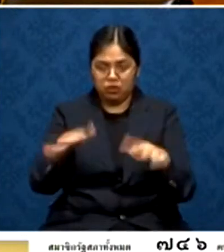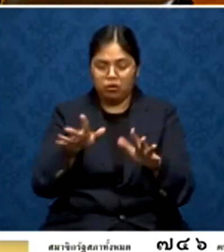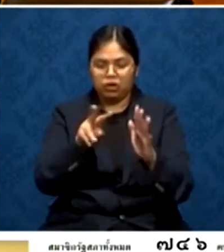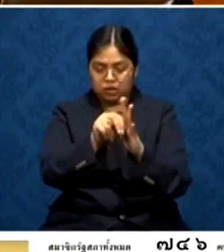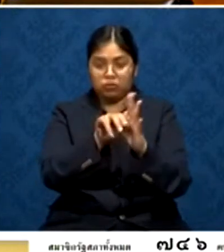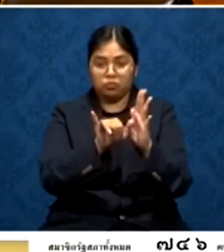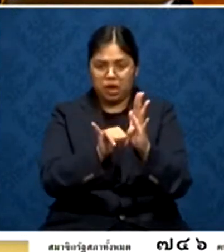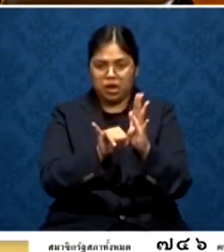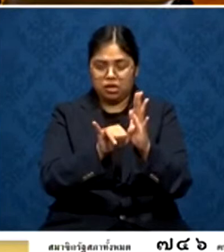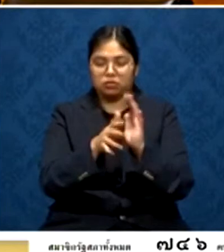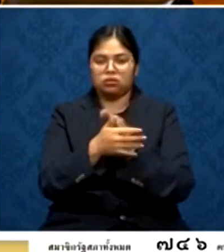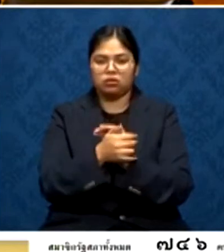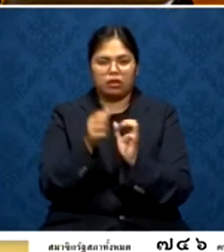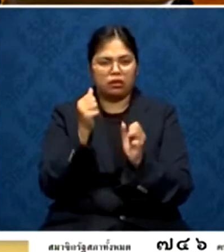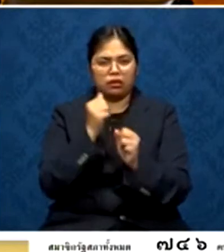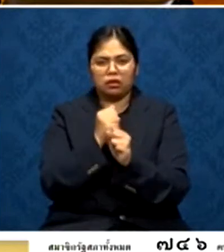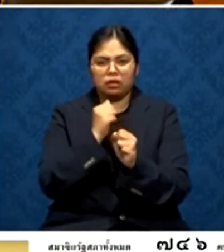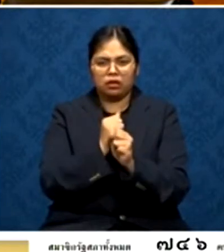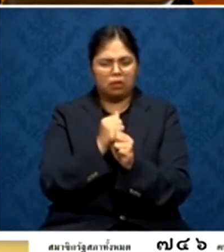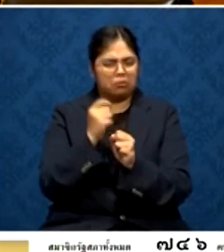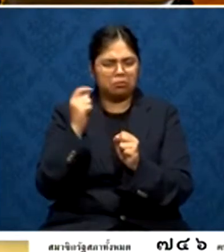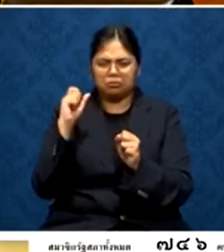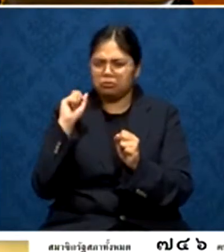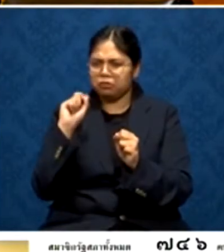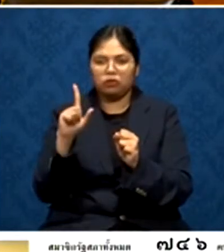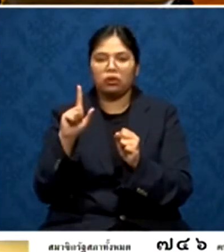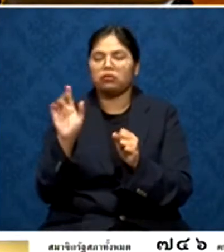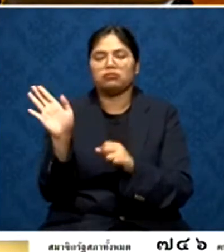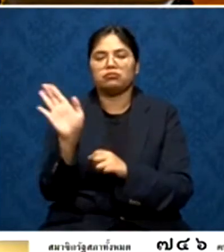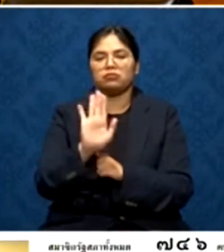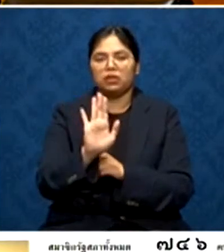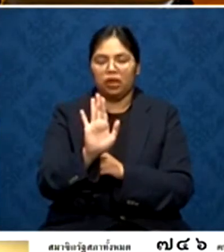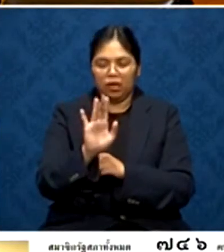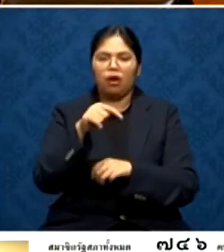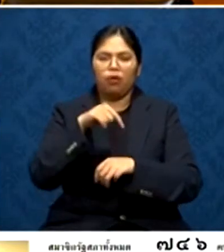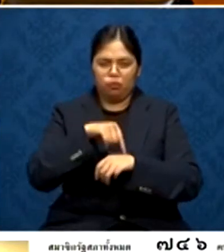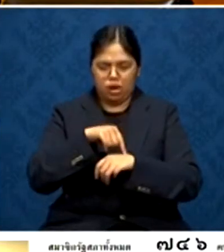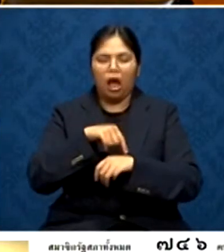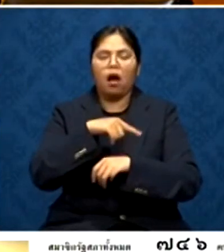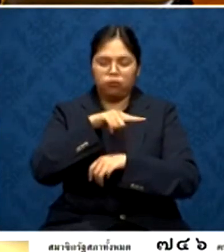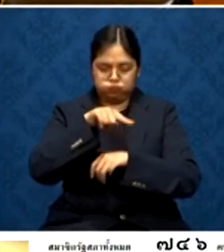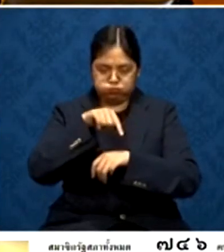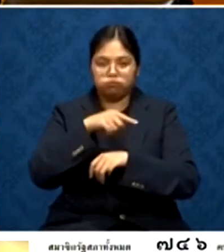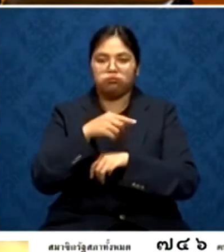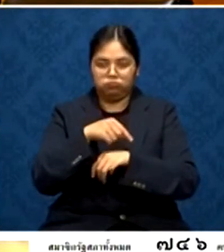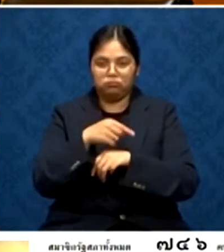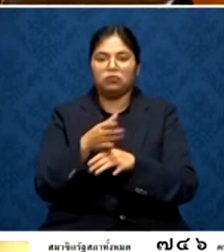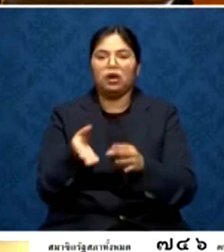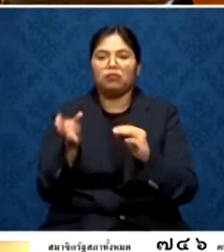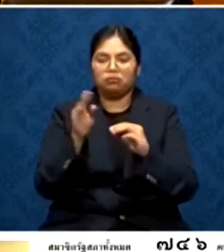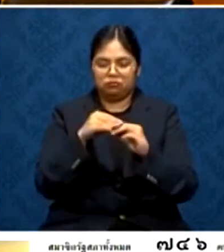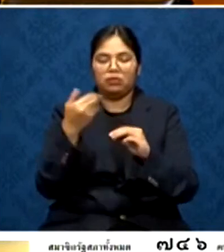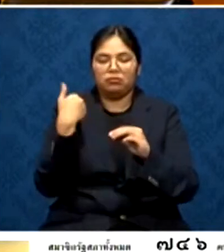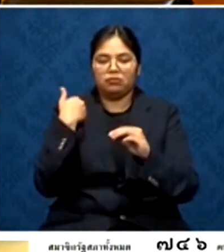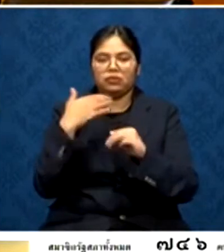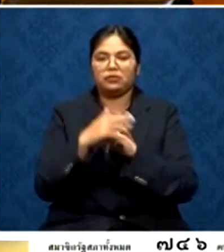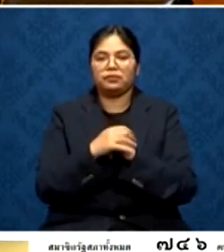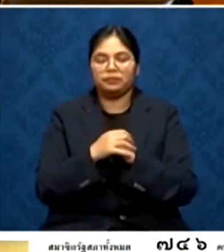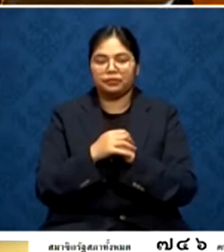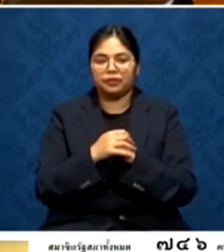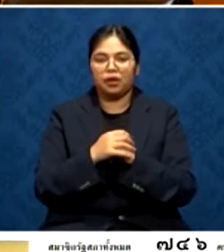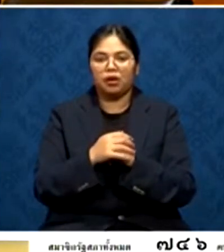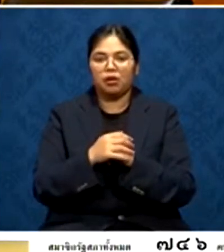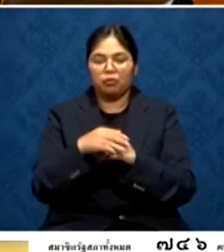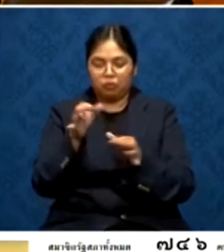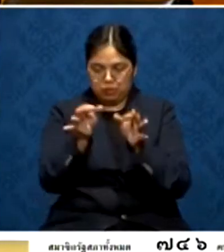จะไม่สามารถทำให้เกิดผลได้ในทันทีอาจจะต้องใช้เวลาพอสมควรตามที่ผมได้เรียนชี้แ